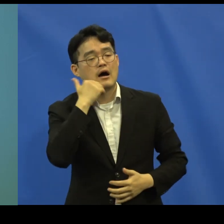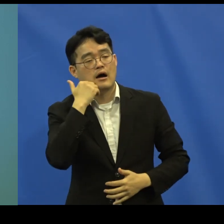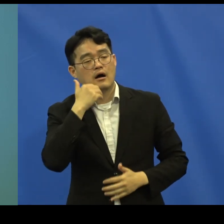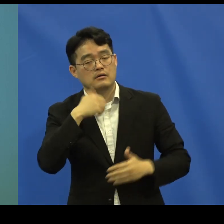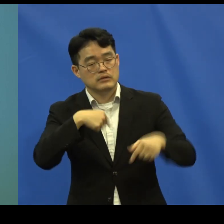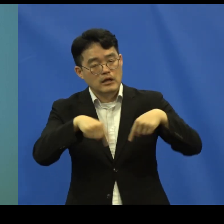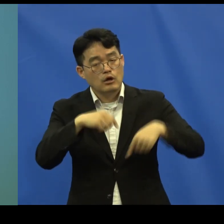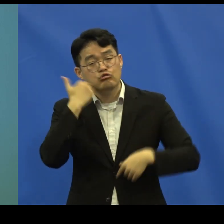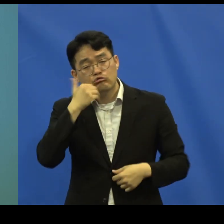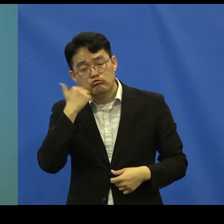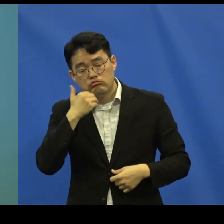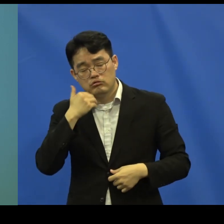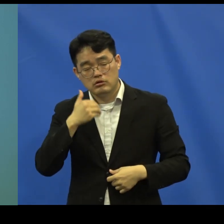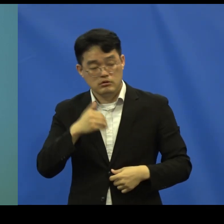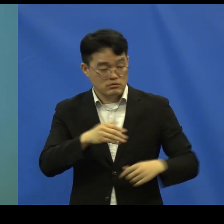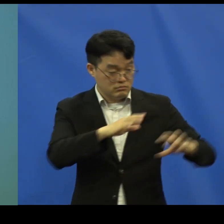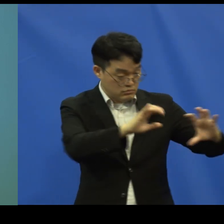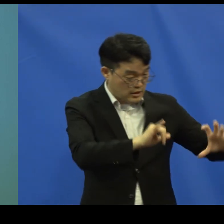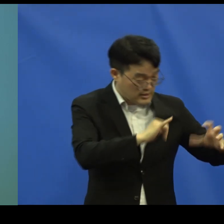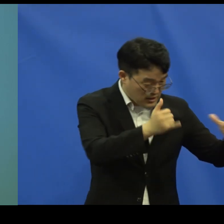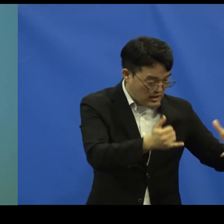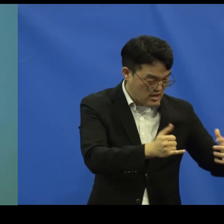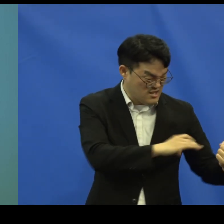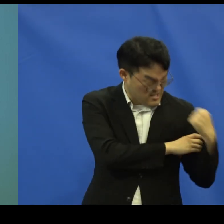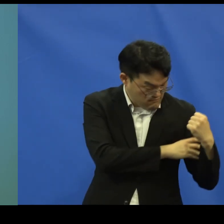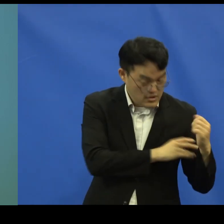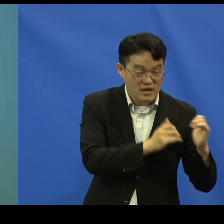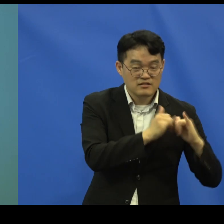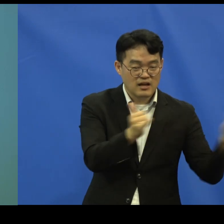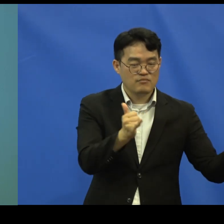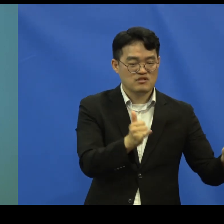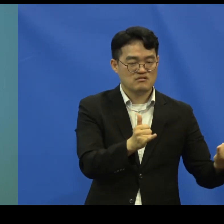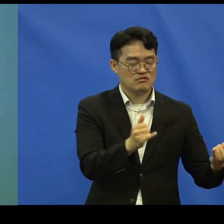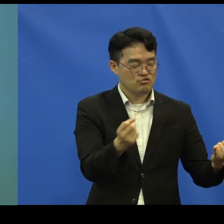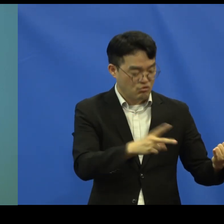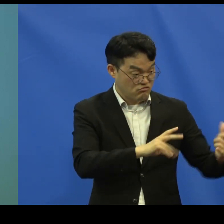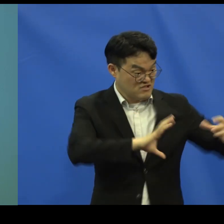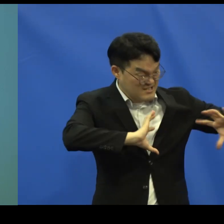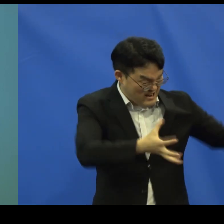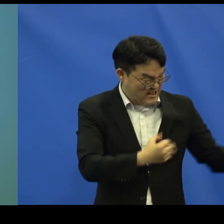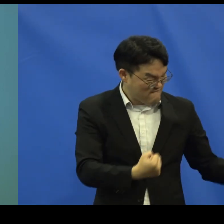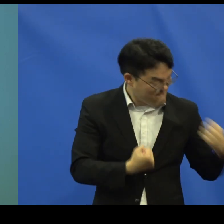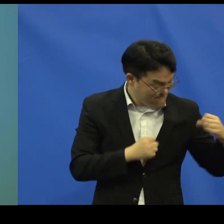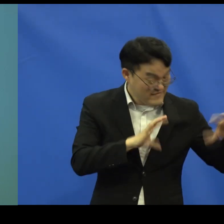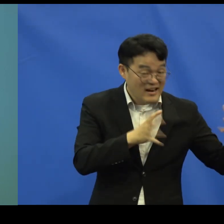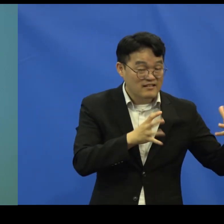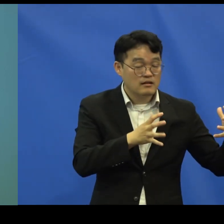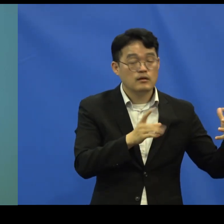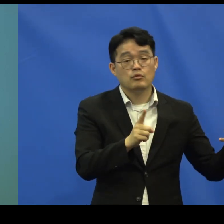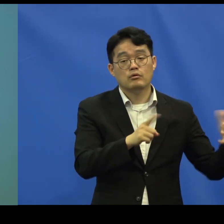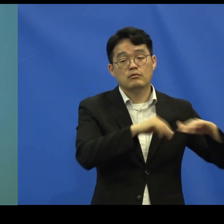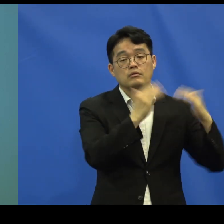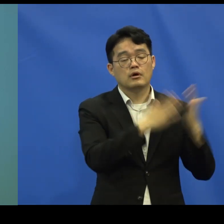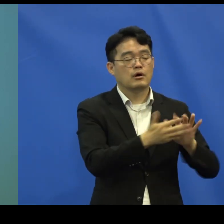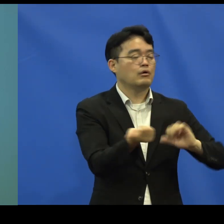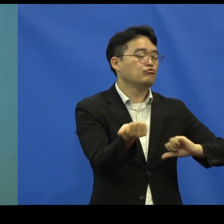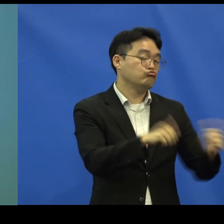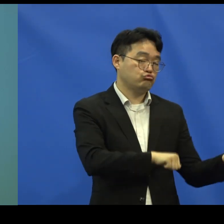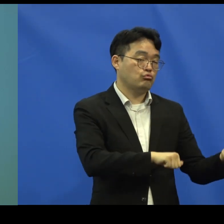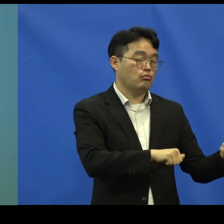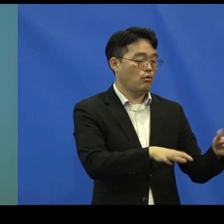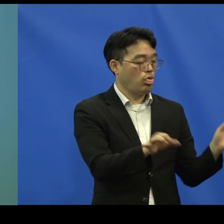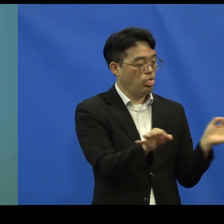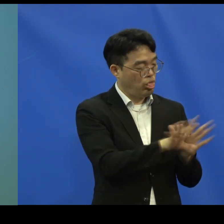수많은 권력자들이 일어나고 사라지고 나라가 일어나고 사라지고, 그러나 보좌에 앉으시니가 만민의 통치자가 되시고 그분은